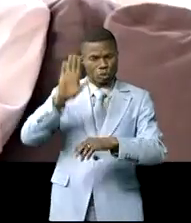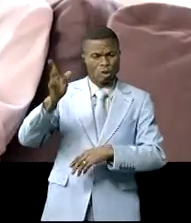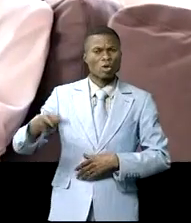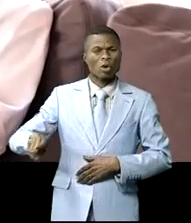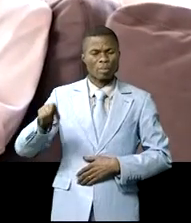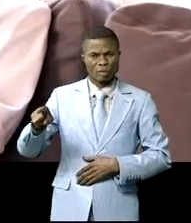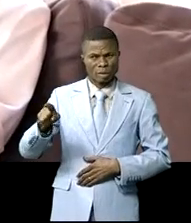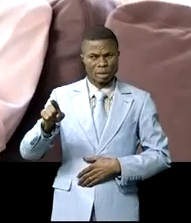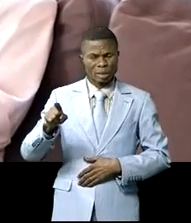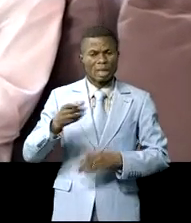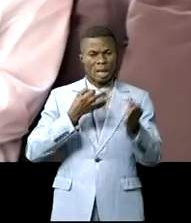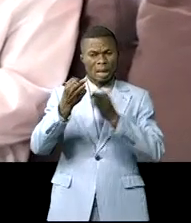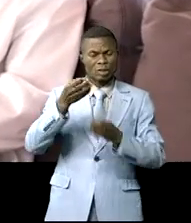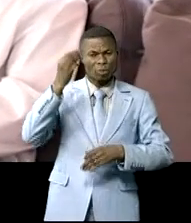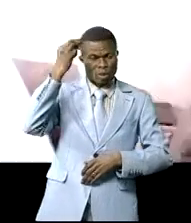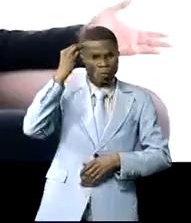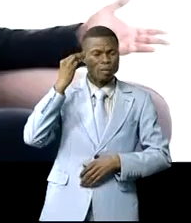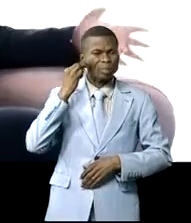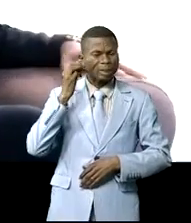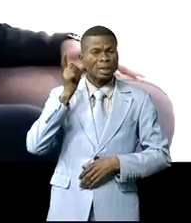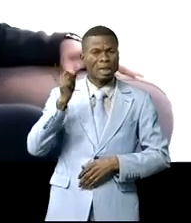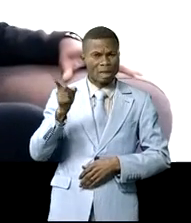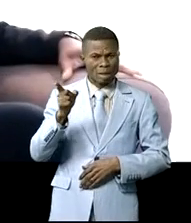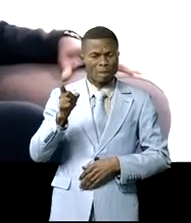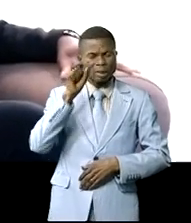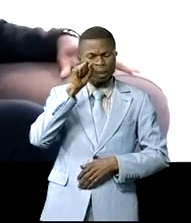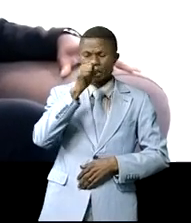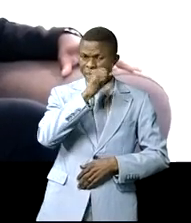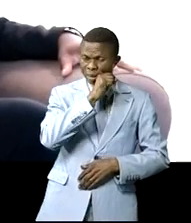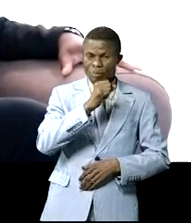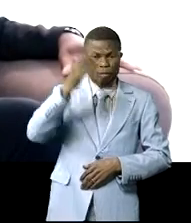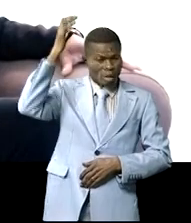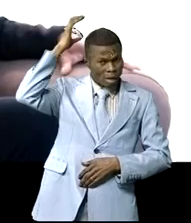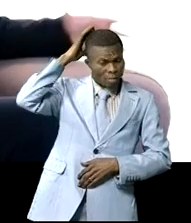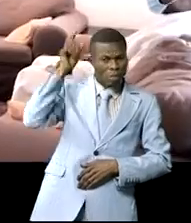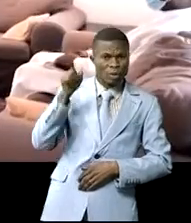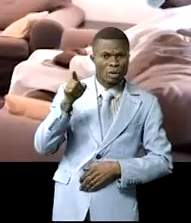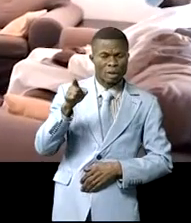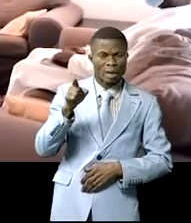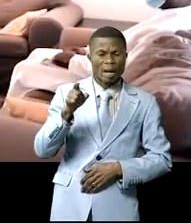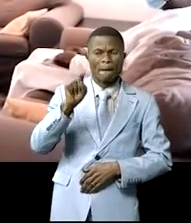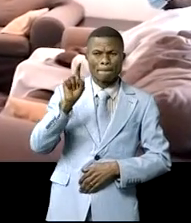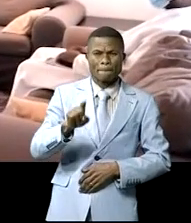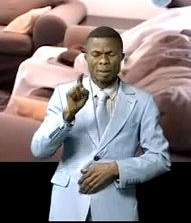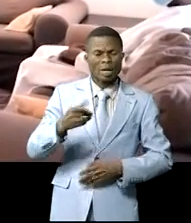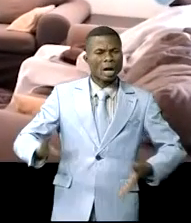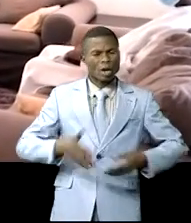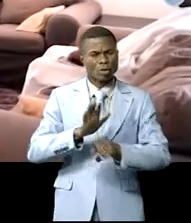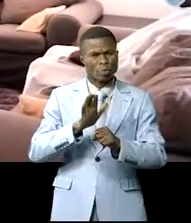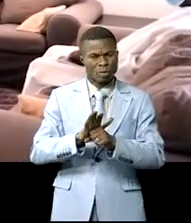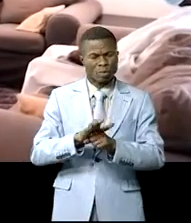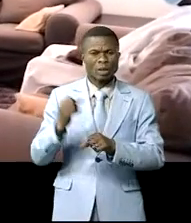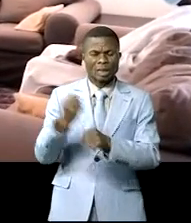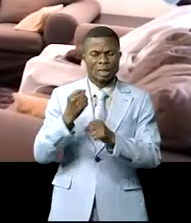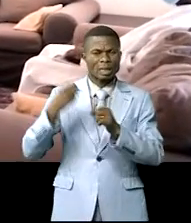l'Ituri. Il a fait savoir au Premier ministre Jean-Michel Samalukonde Kyenge, Monseigneur Dieudonné Ouringi, a salué les actions